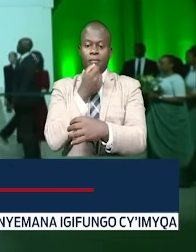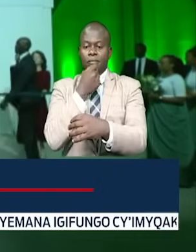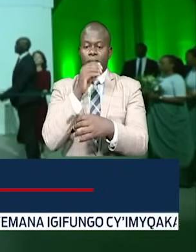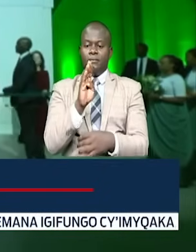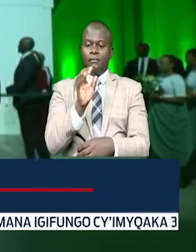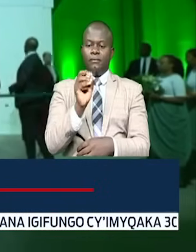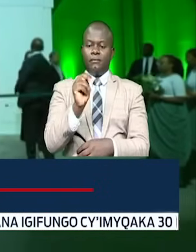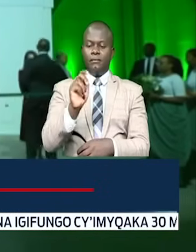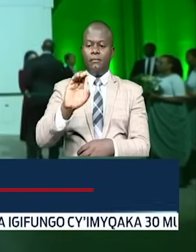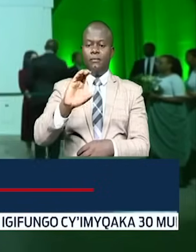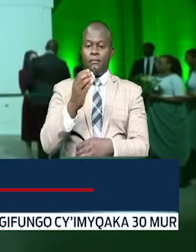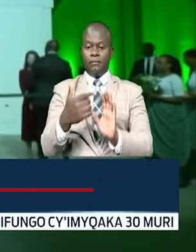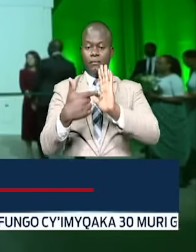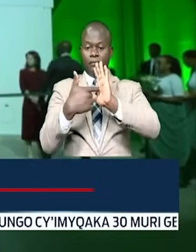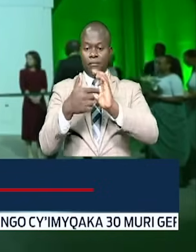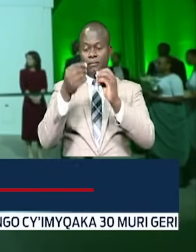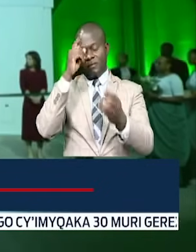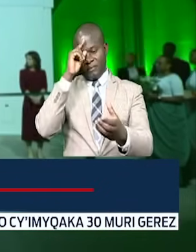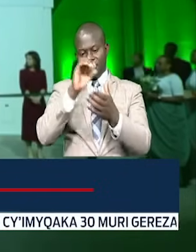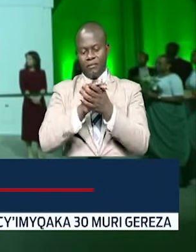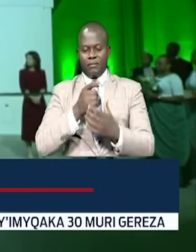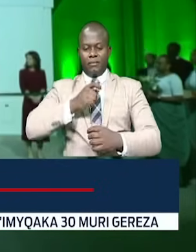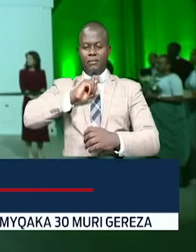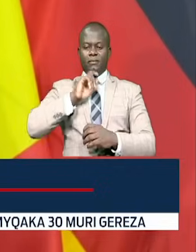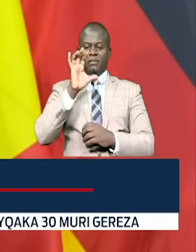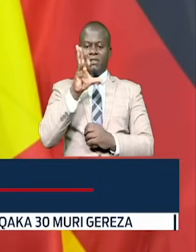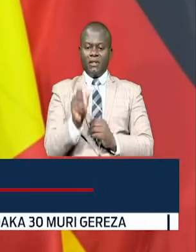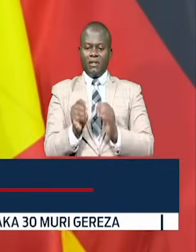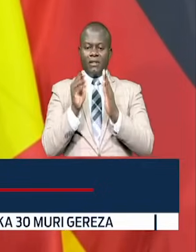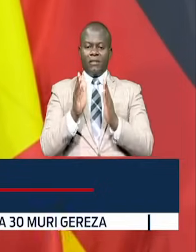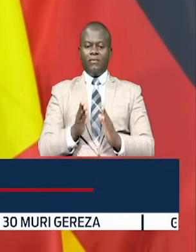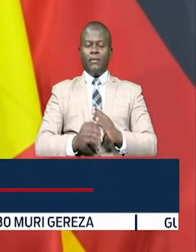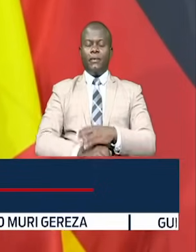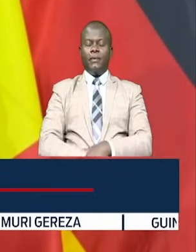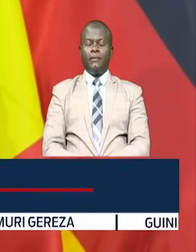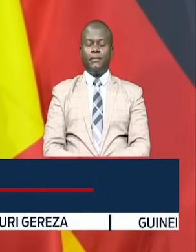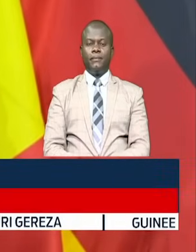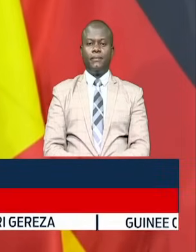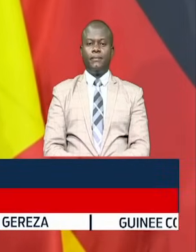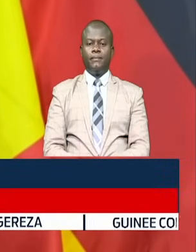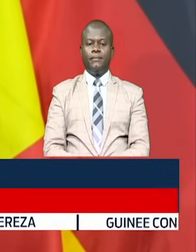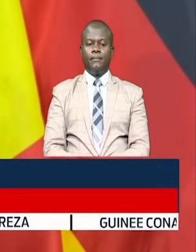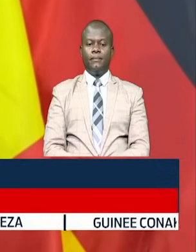BioNTech, yagaragaje ko bitanga icyizere n'ishema ku Banyafurika. Cette cérémonie d'aujourd'hui.